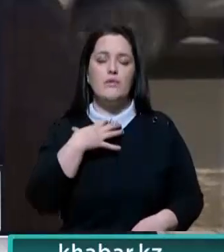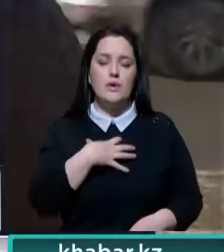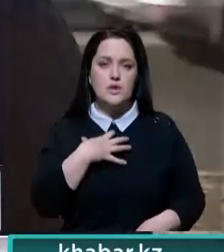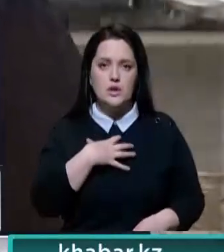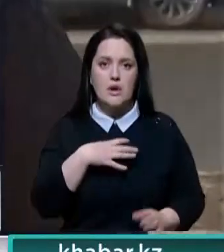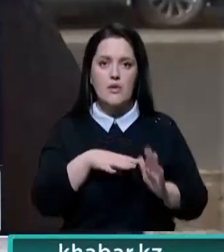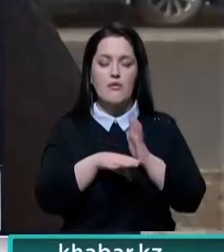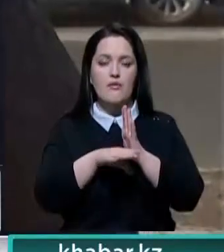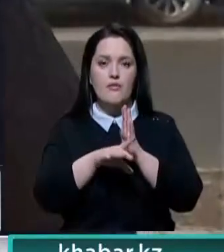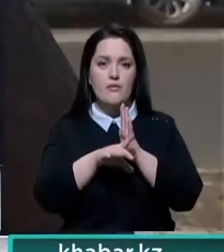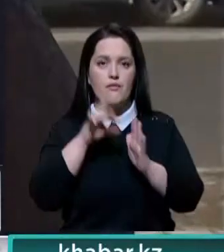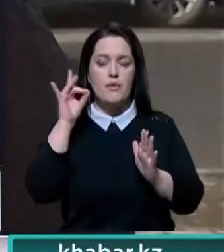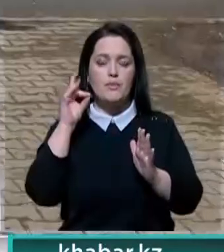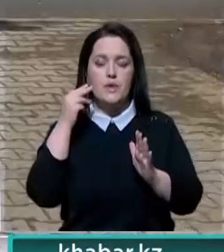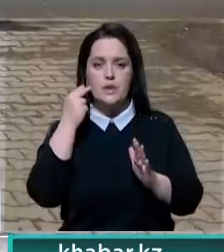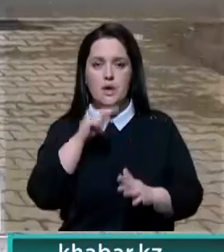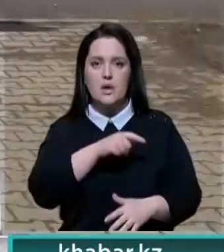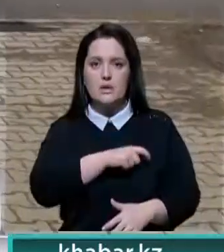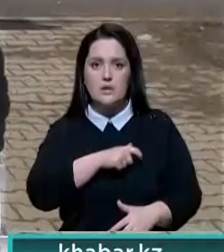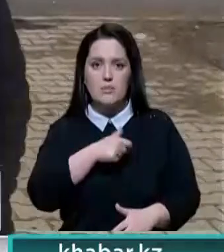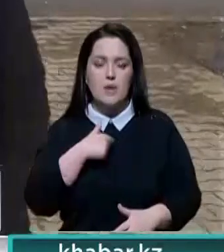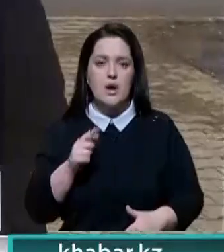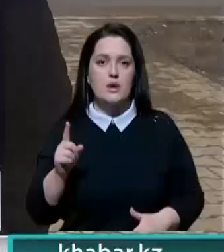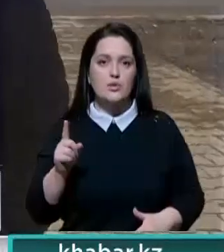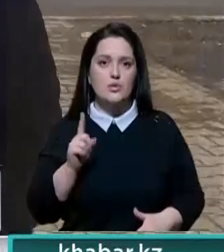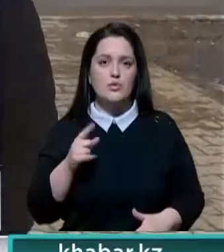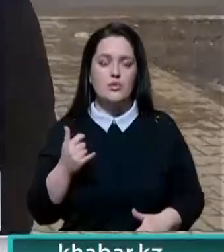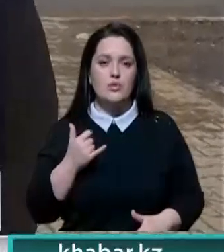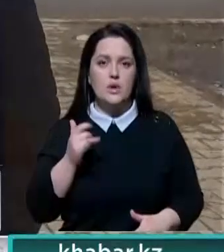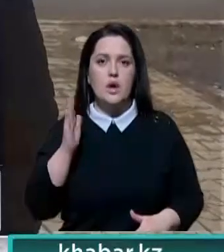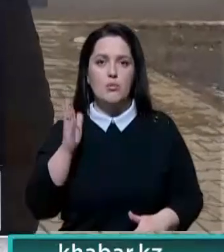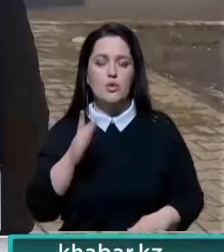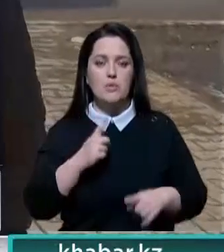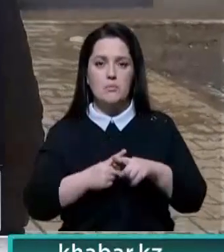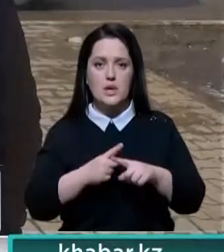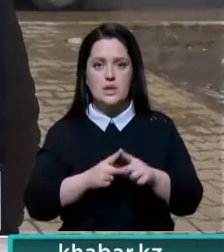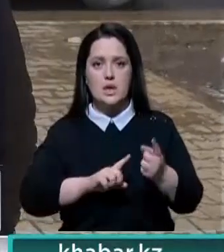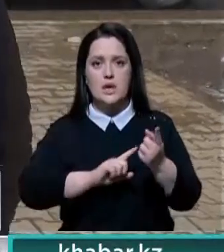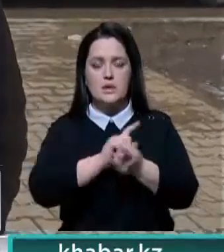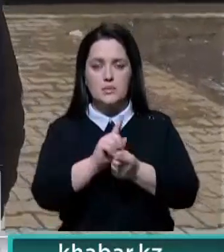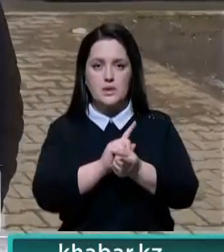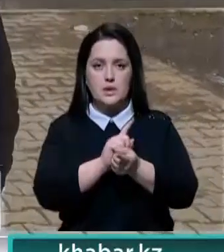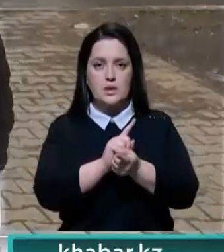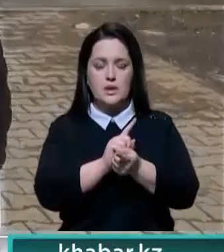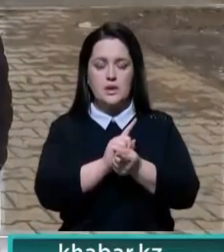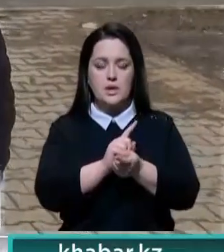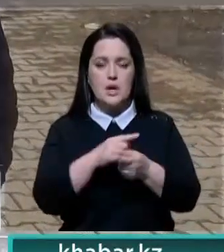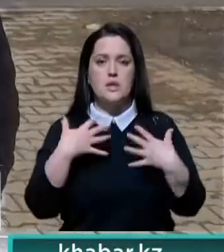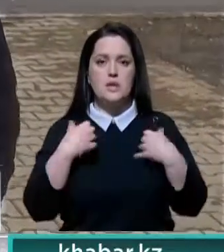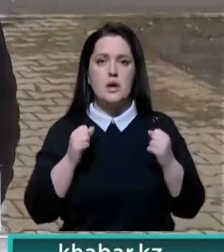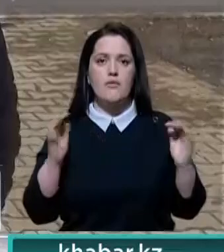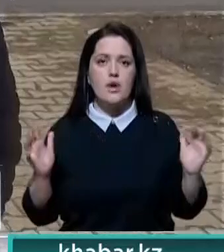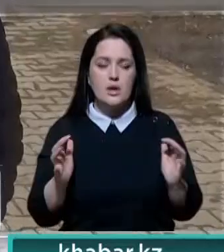в выборе достойных депутатов. Я ожидаю, что у нас будут позитивные изменения в сфере